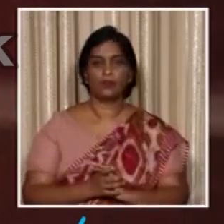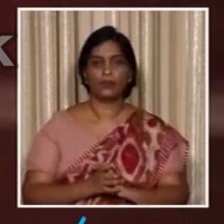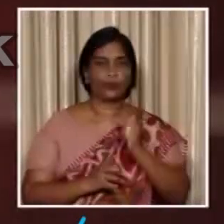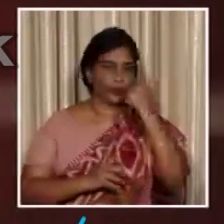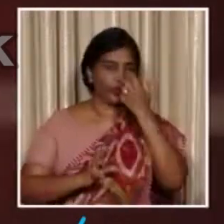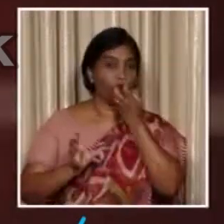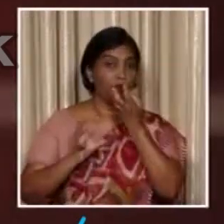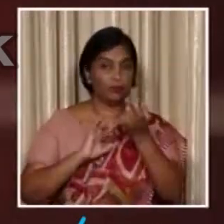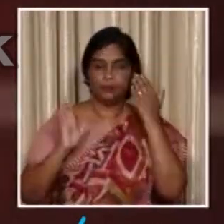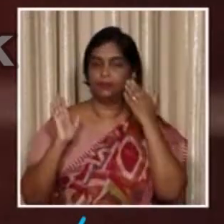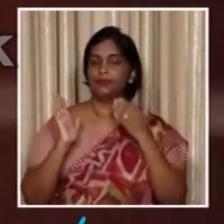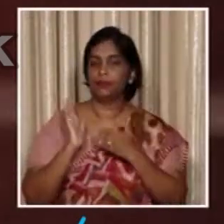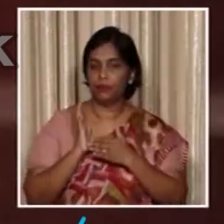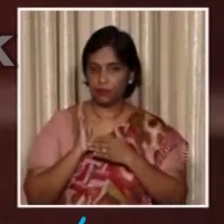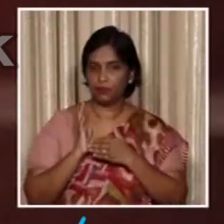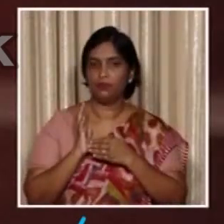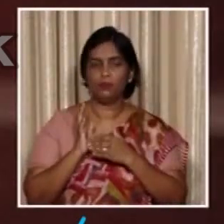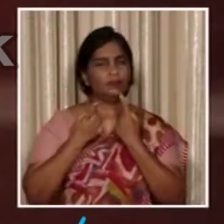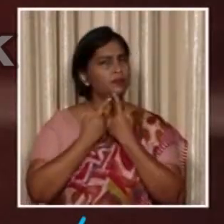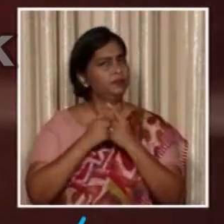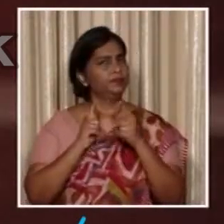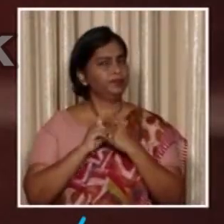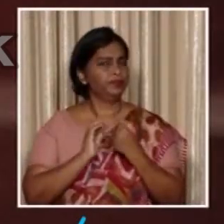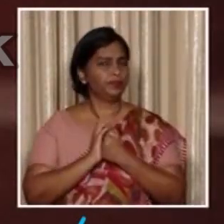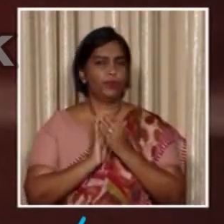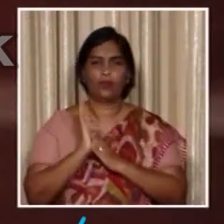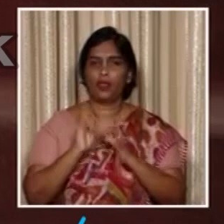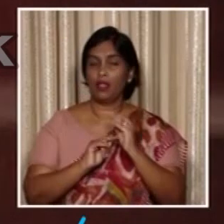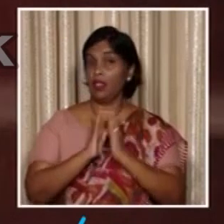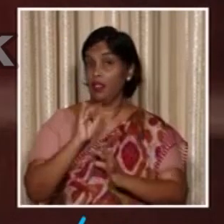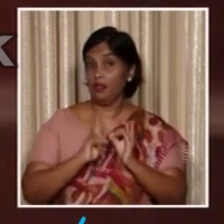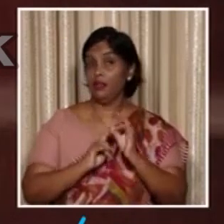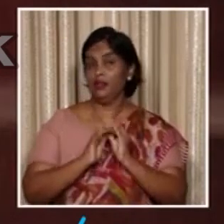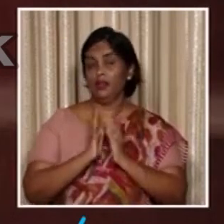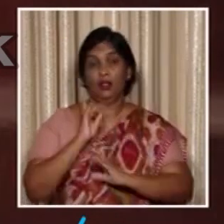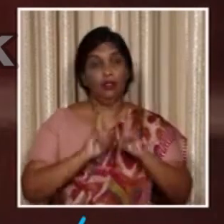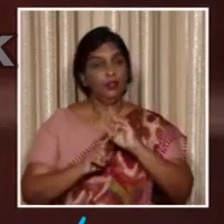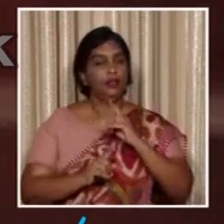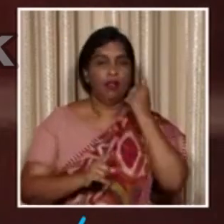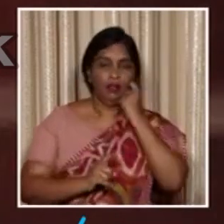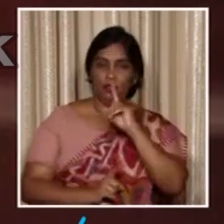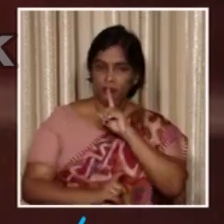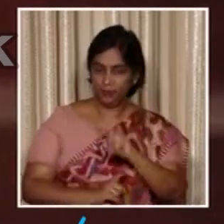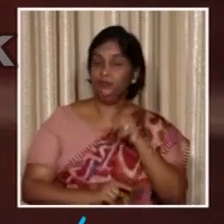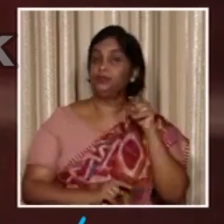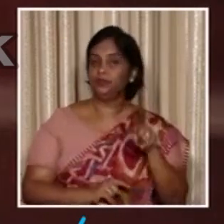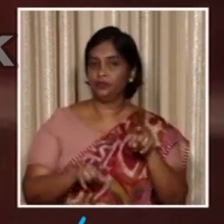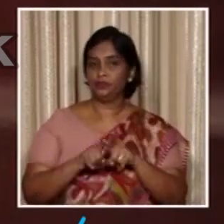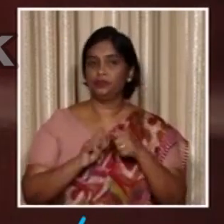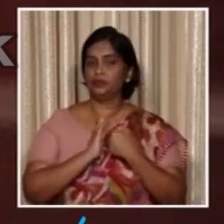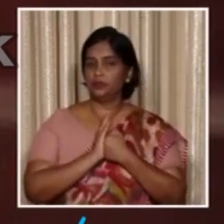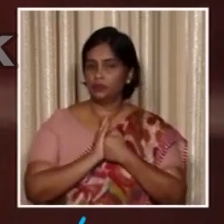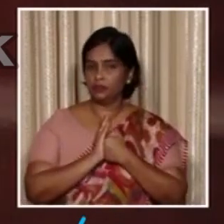පාස්කු ප්‍රහාරය පිළිබඳව විවිධ ගරු මන්ත්‍රීතුමාලා ඇමතිතුමාලා අදහස් ඉදිරිපත් කරා. ඒ අතරතුර ගරු